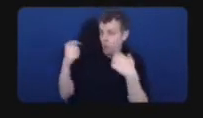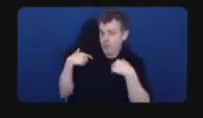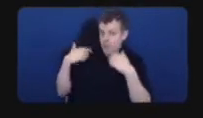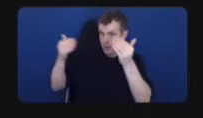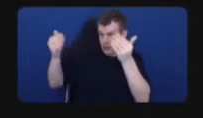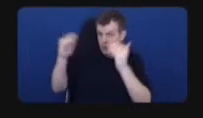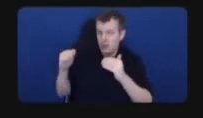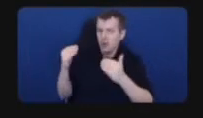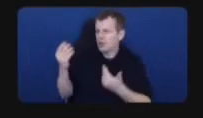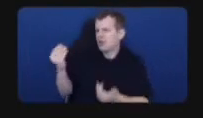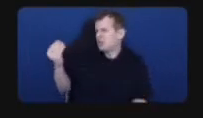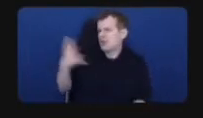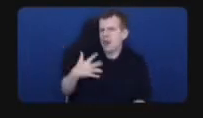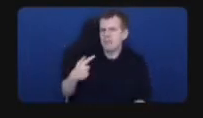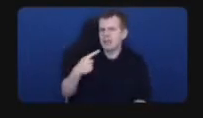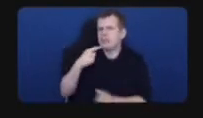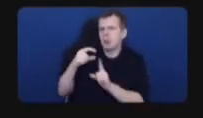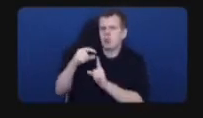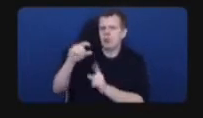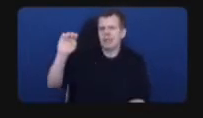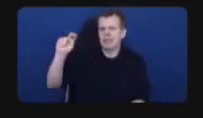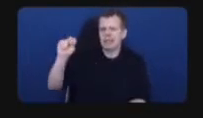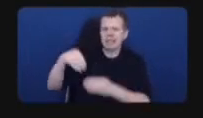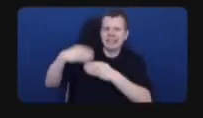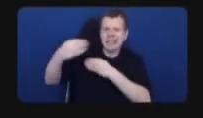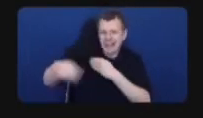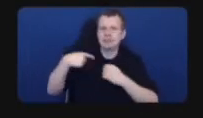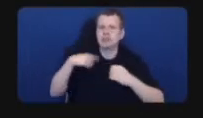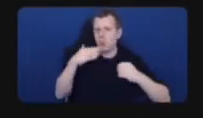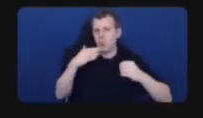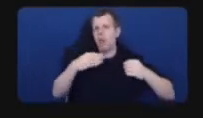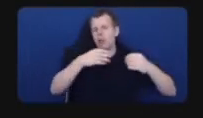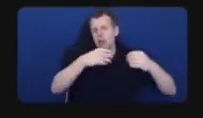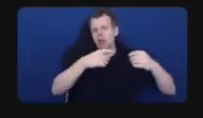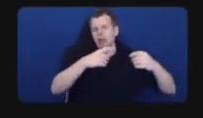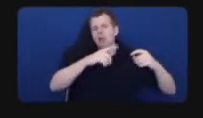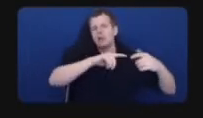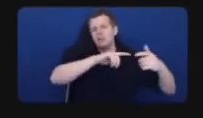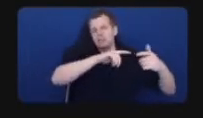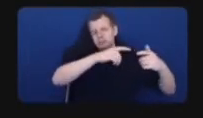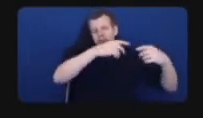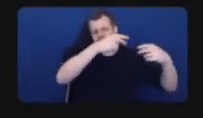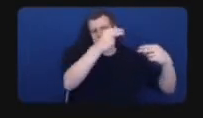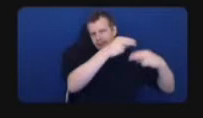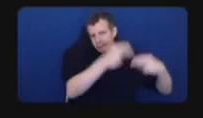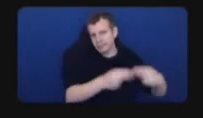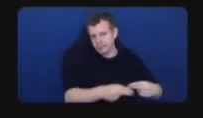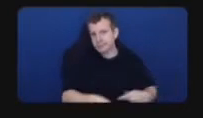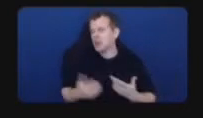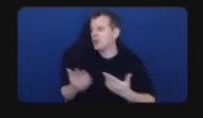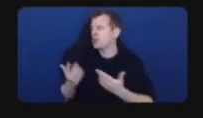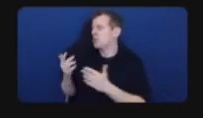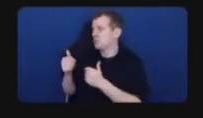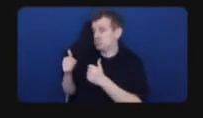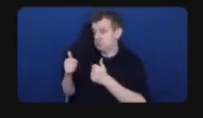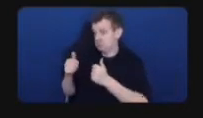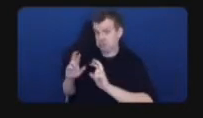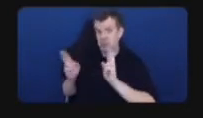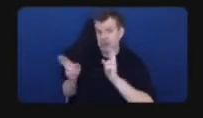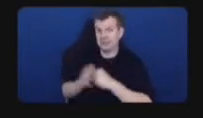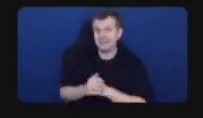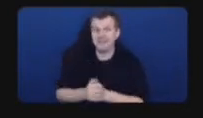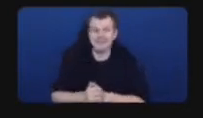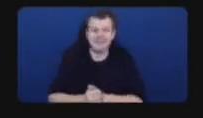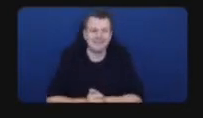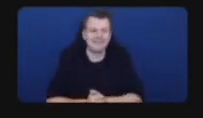我是来帮发言的人来翻页的。如果是说大家发言的人要说下一页的时候，就跟我们说